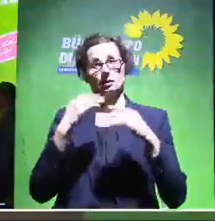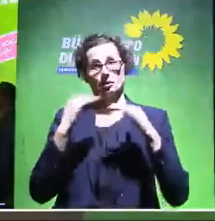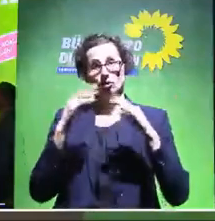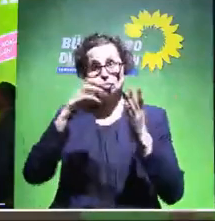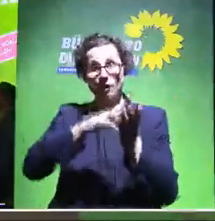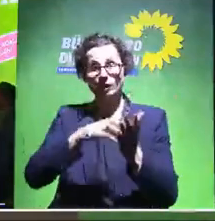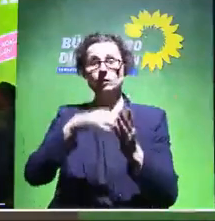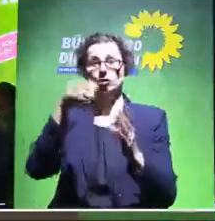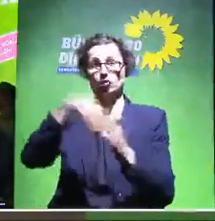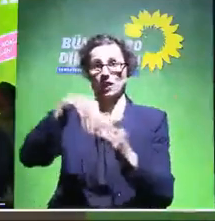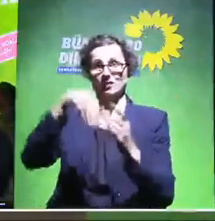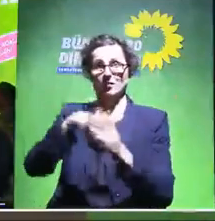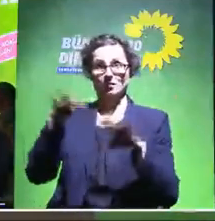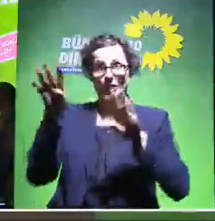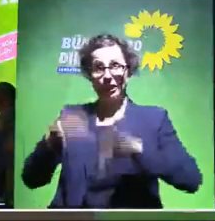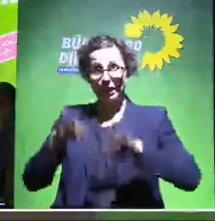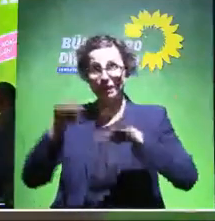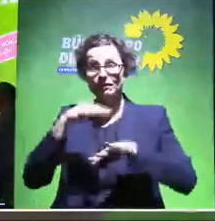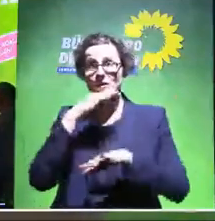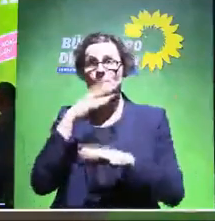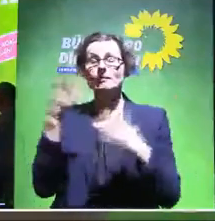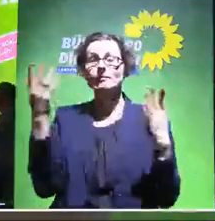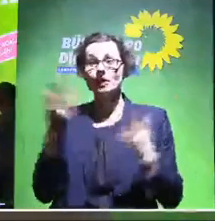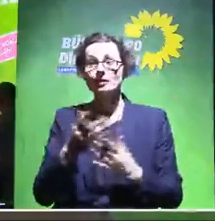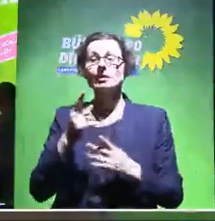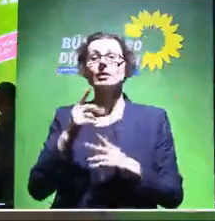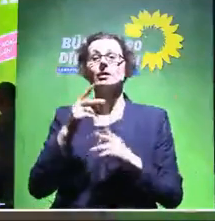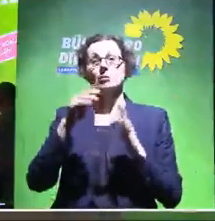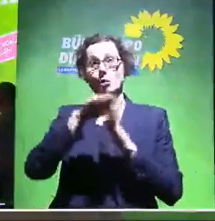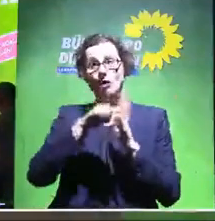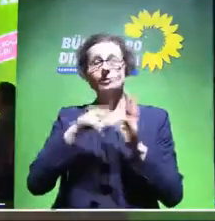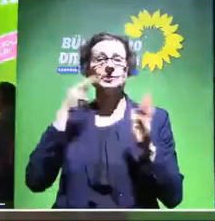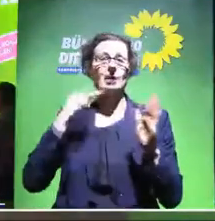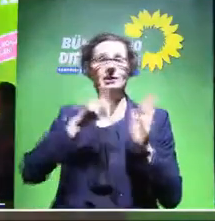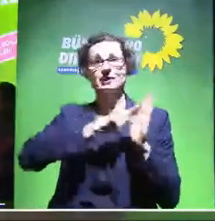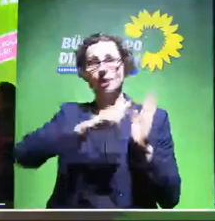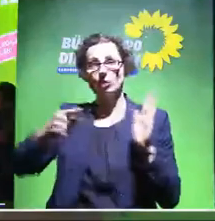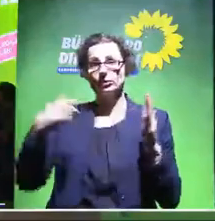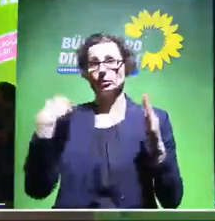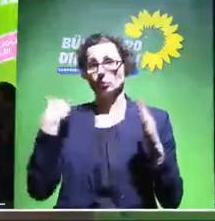Regenspeicher. Unser Programm dazu heißt 1000 grüne Dächer für Berlin.